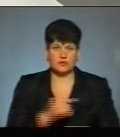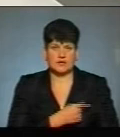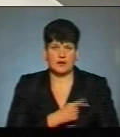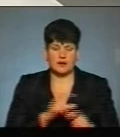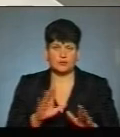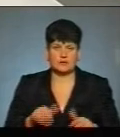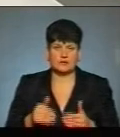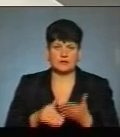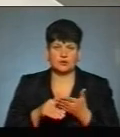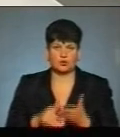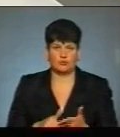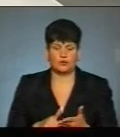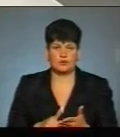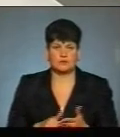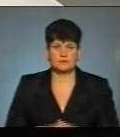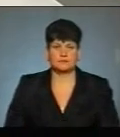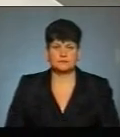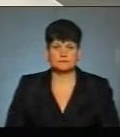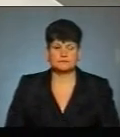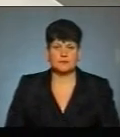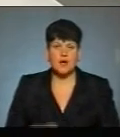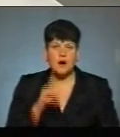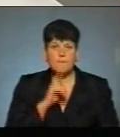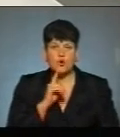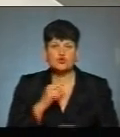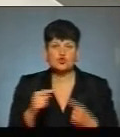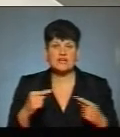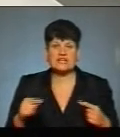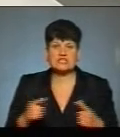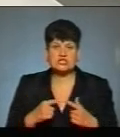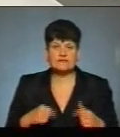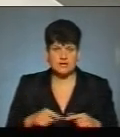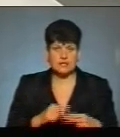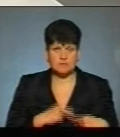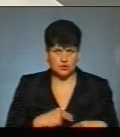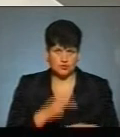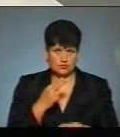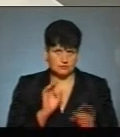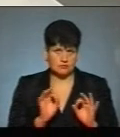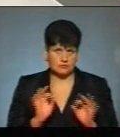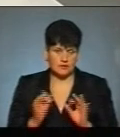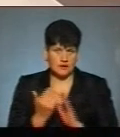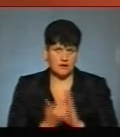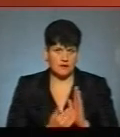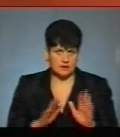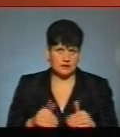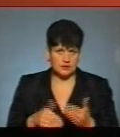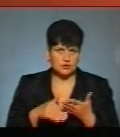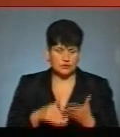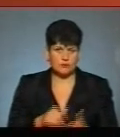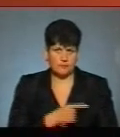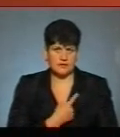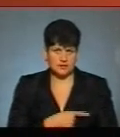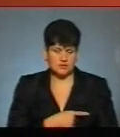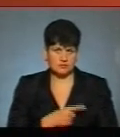надавати допомогу тільки пацієнтам з COVID-19. А поки що інші відділення працюють за звичним графіком? Надається допомога медична